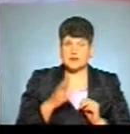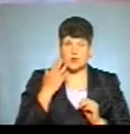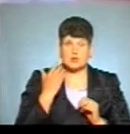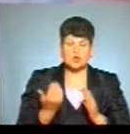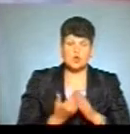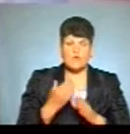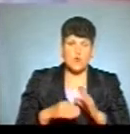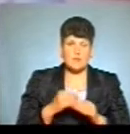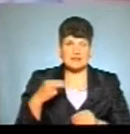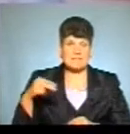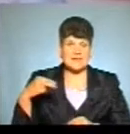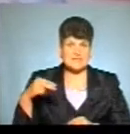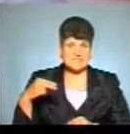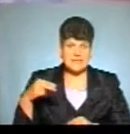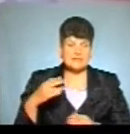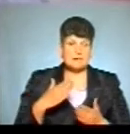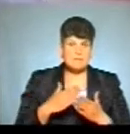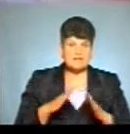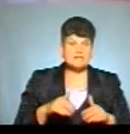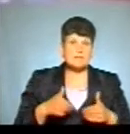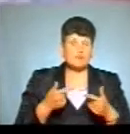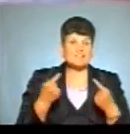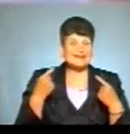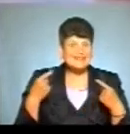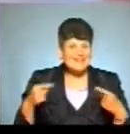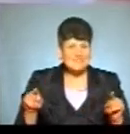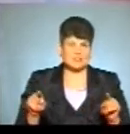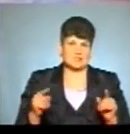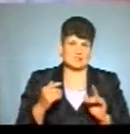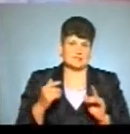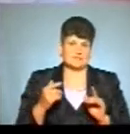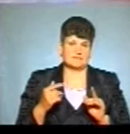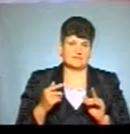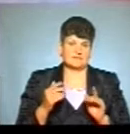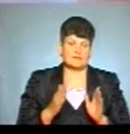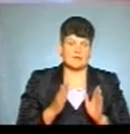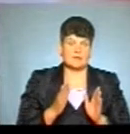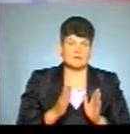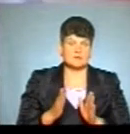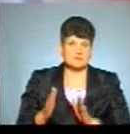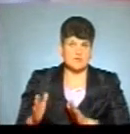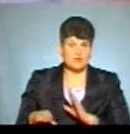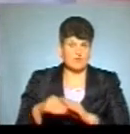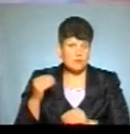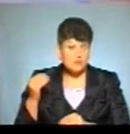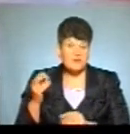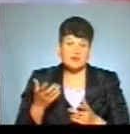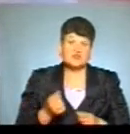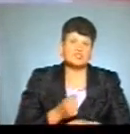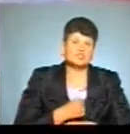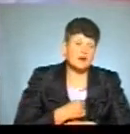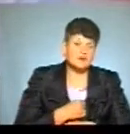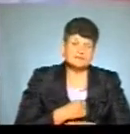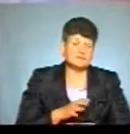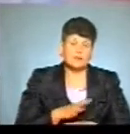новообраний президент мав запропонувати інший алгоритм здійснення виборчого процесу, але, на жаль, він не набрав